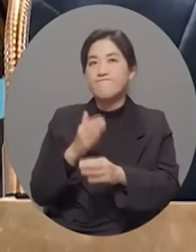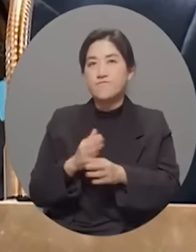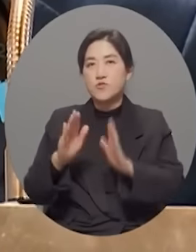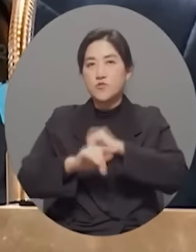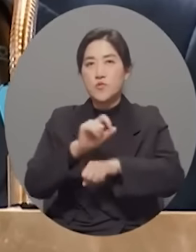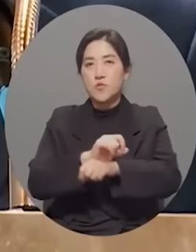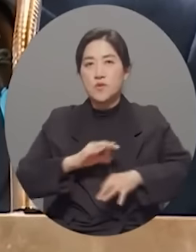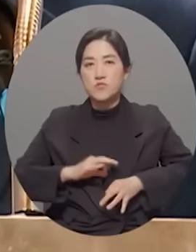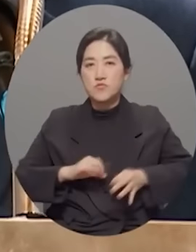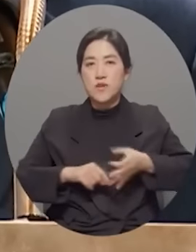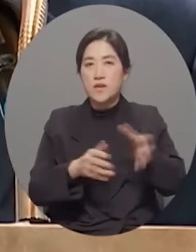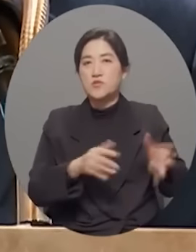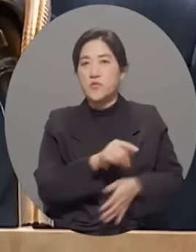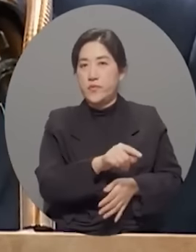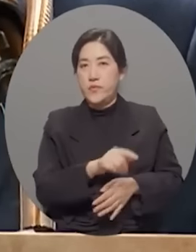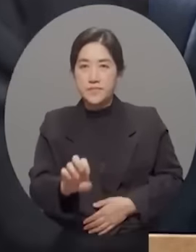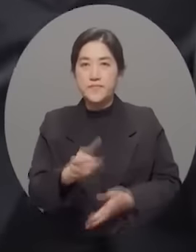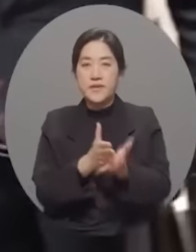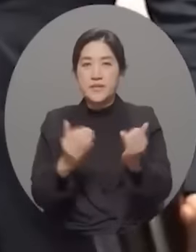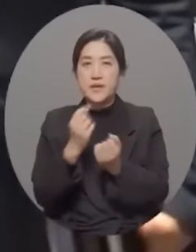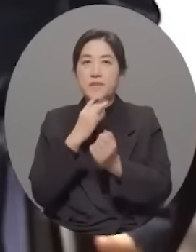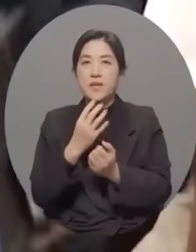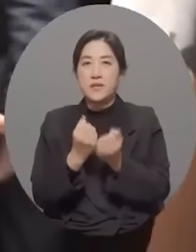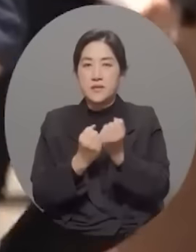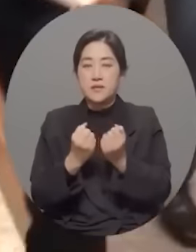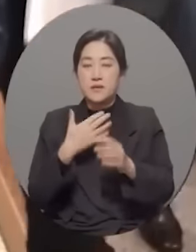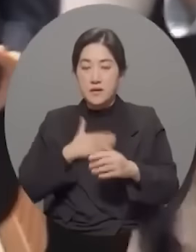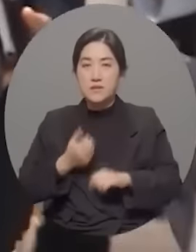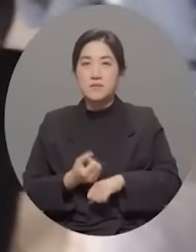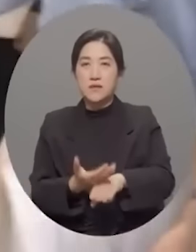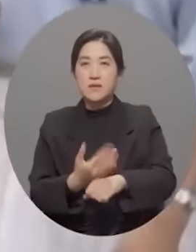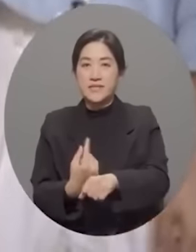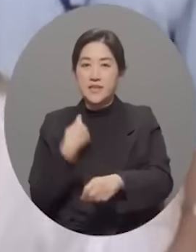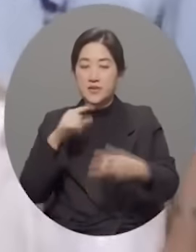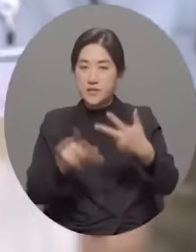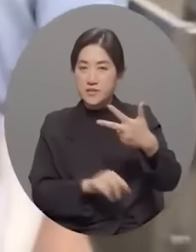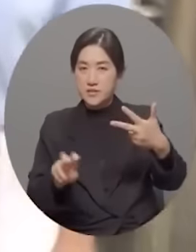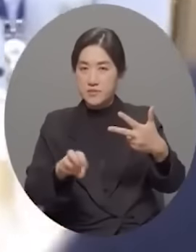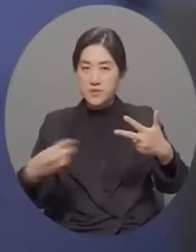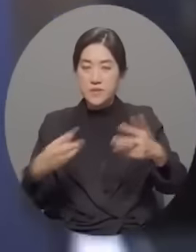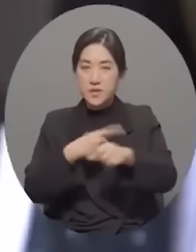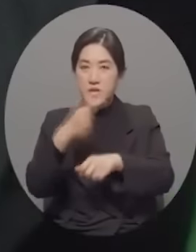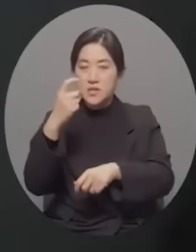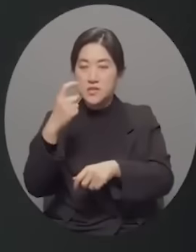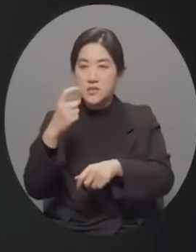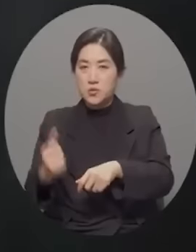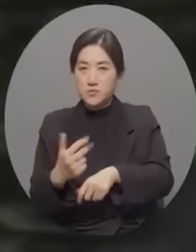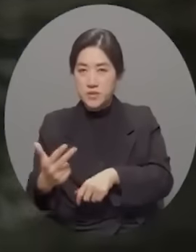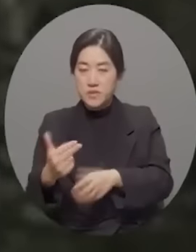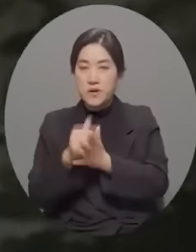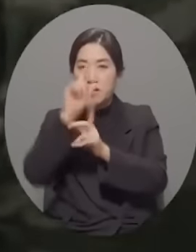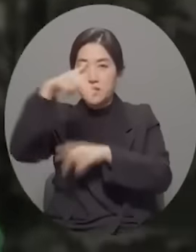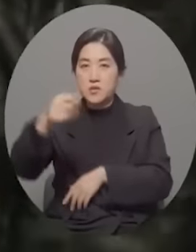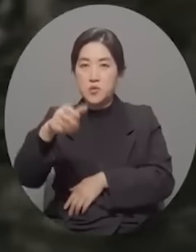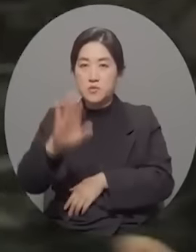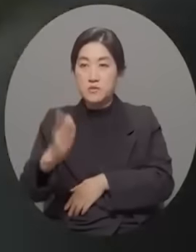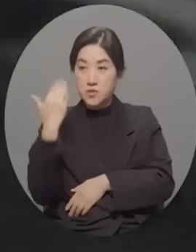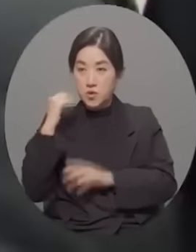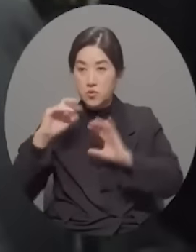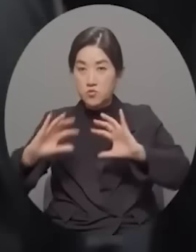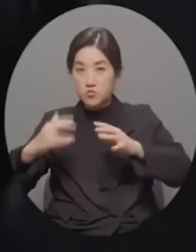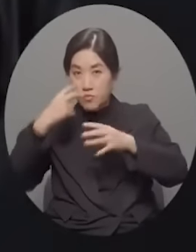MBC 뉴스 정상빈입니다. 지난해 7월 31일 11시 57분, 이종섭 당시 국방부